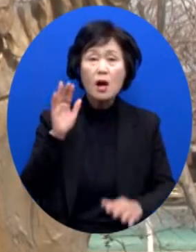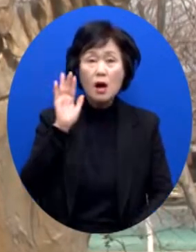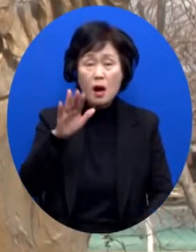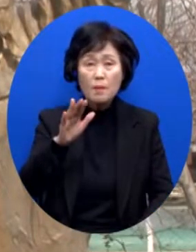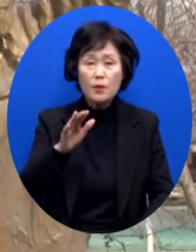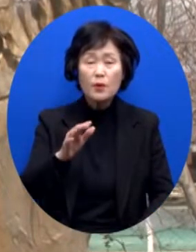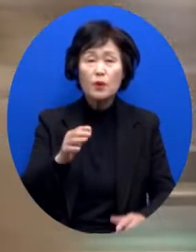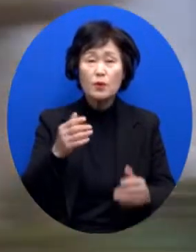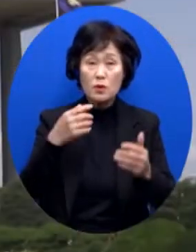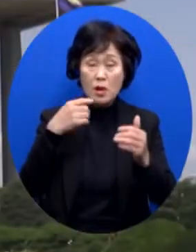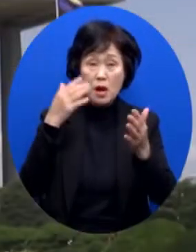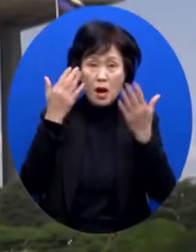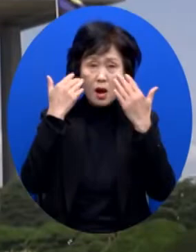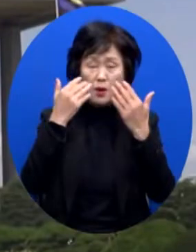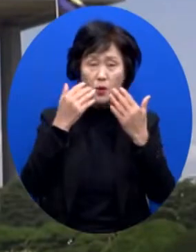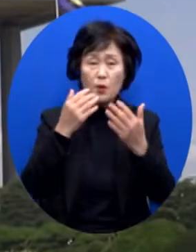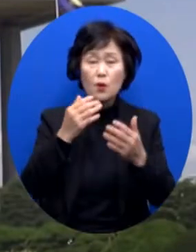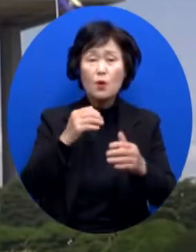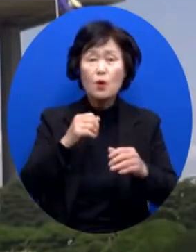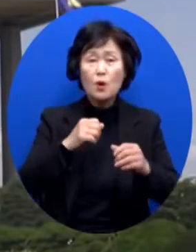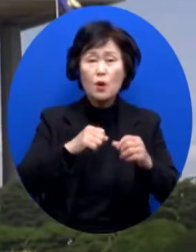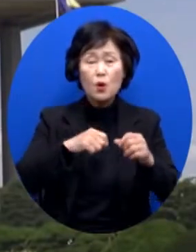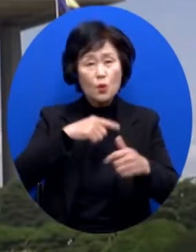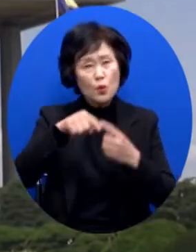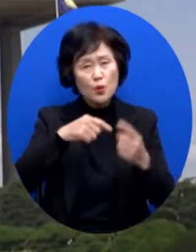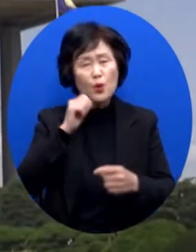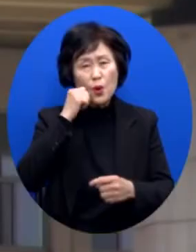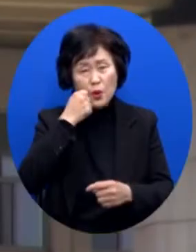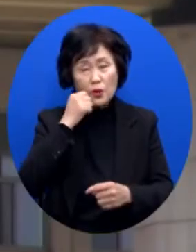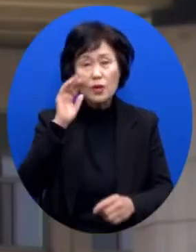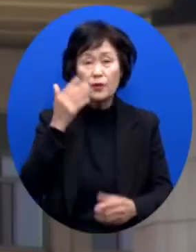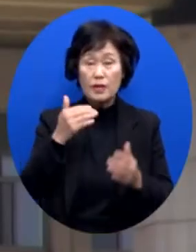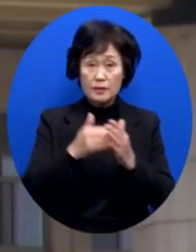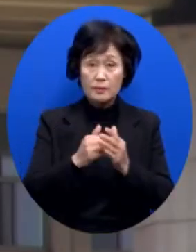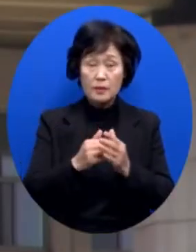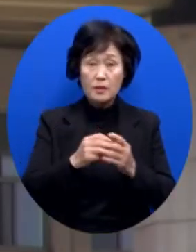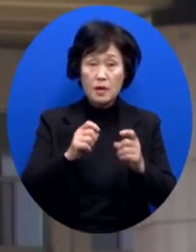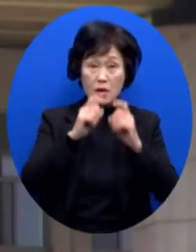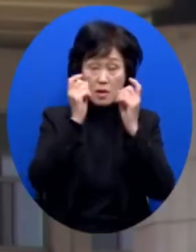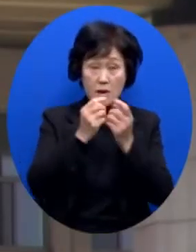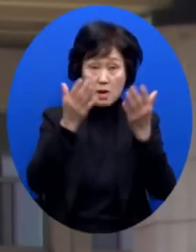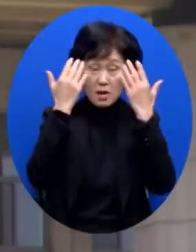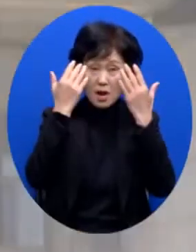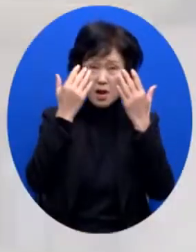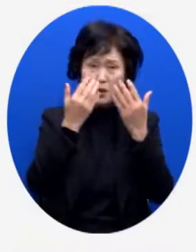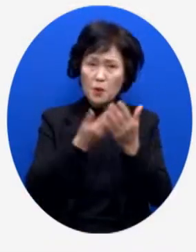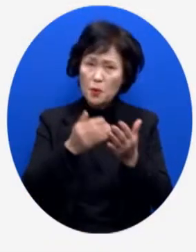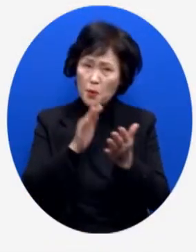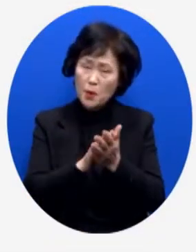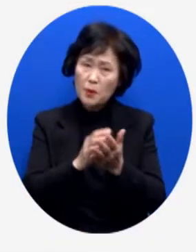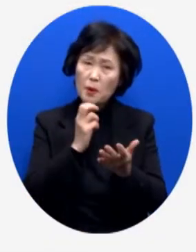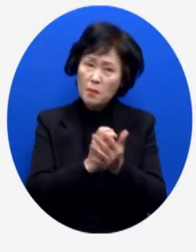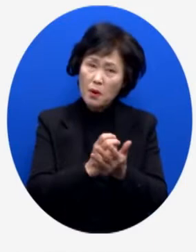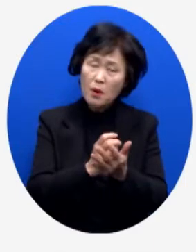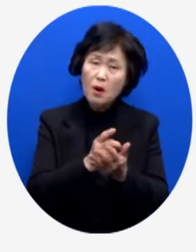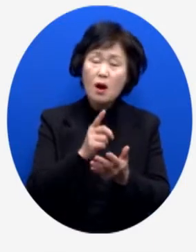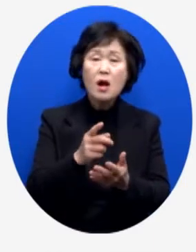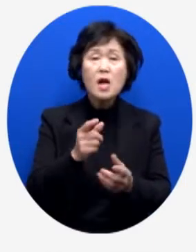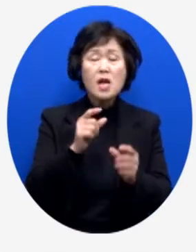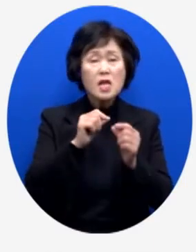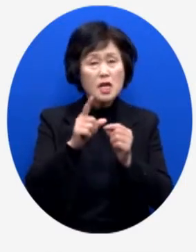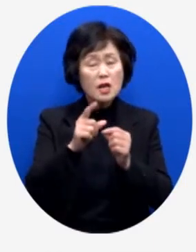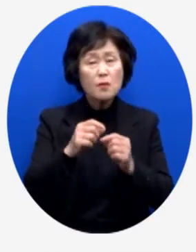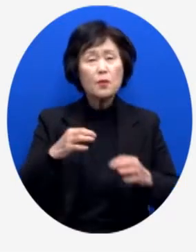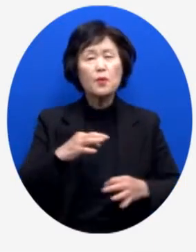상황에 놓였습니다 작년 8월에 통과한 사립학교 법 개정안 일부 사학 에서 발생된 비리 문제를 해결하고